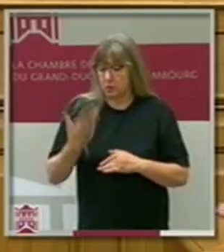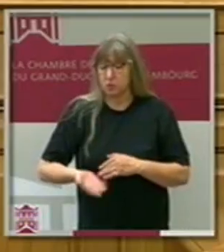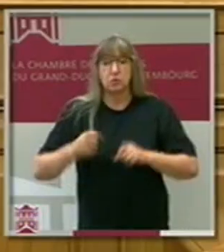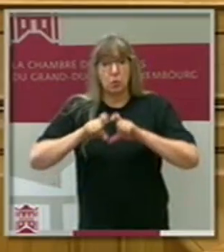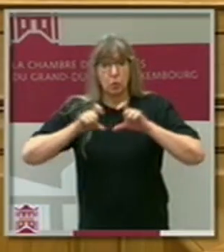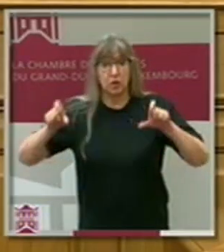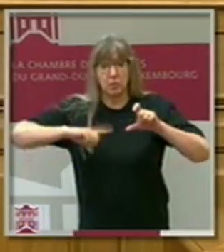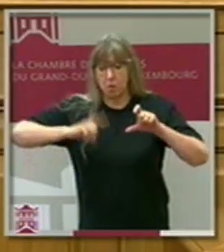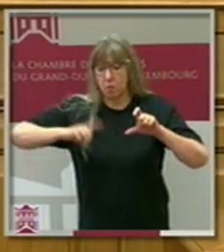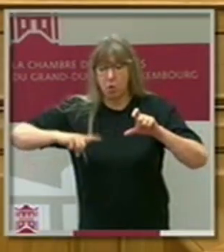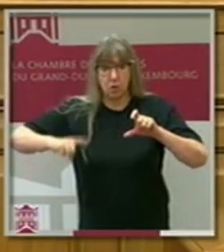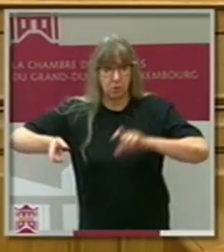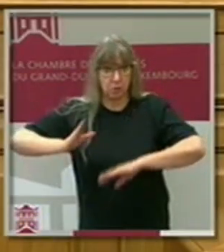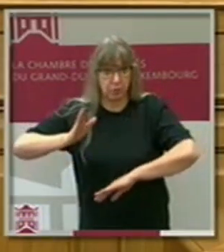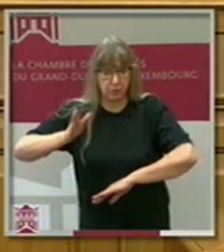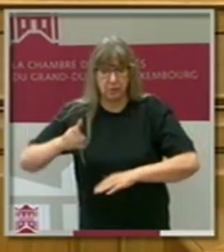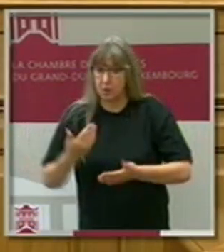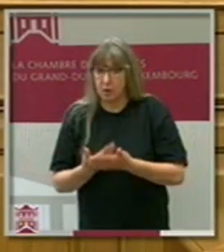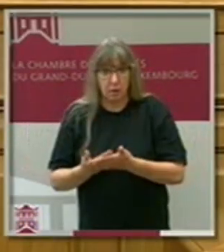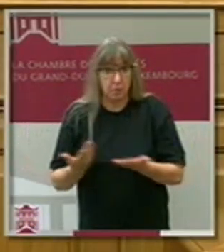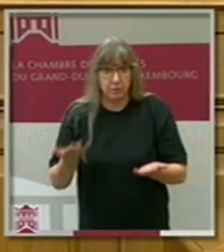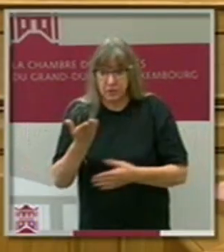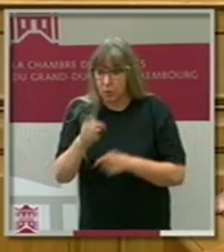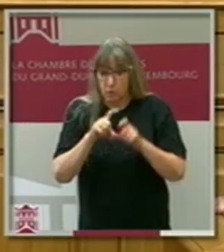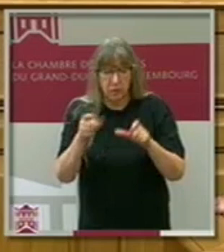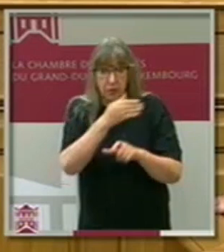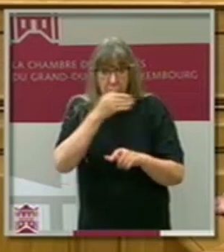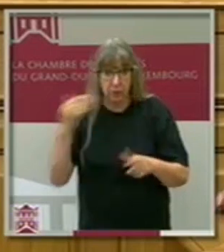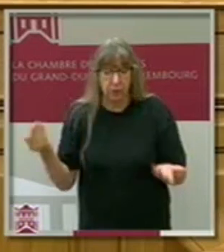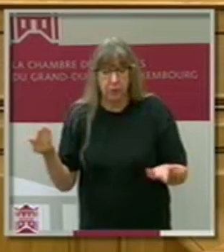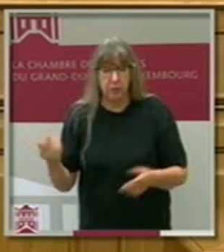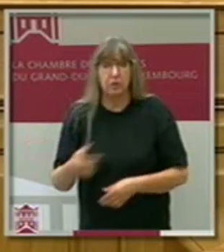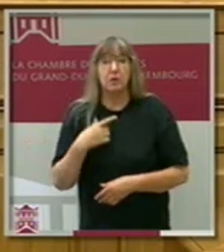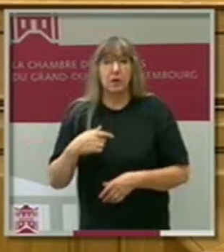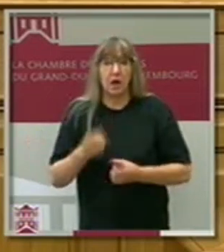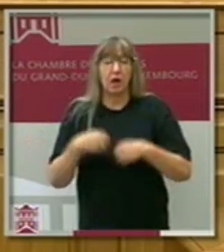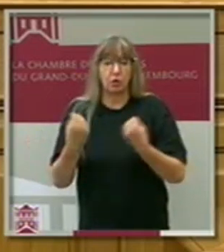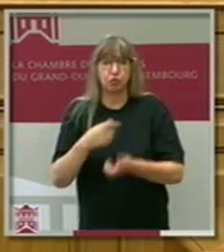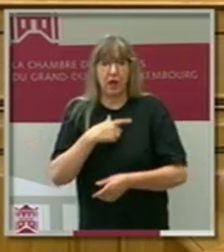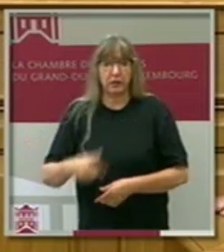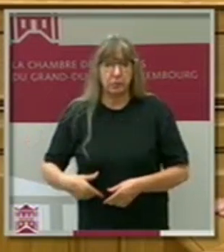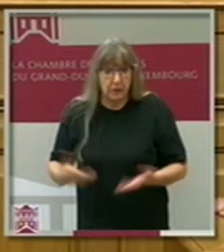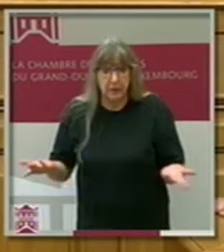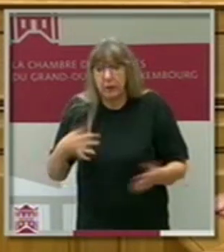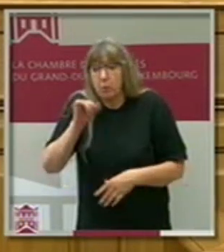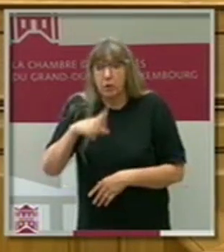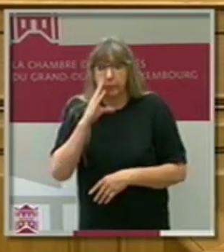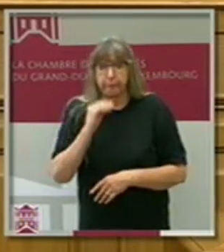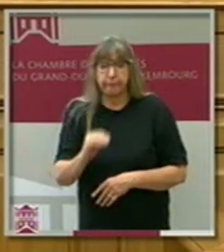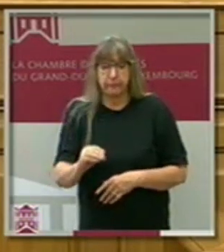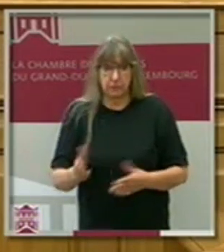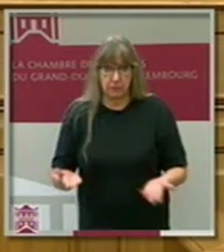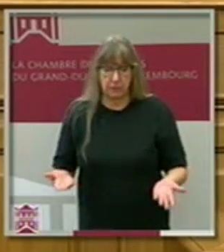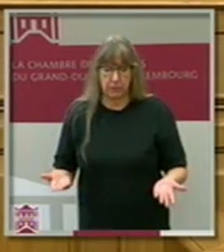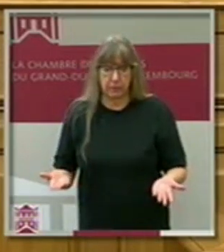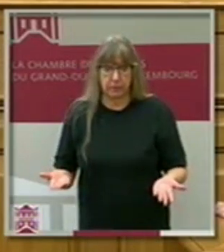Der Kumpel von der Deklaration war aber, dass der Staatsminister sich von all den anderen Problemen an den Filter dann